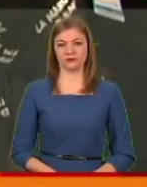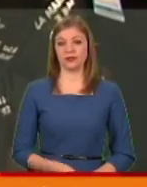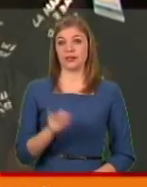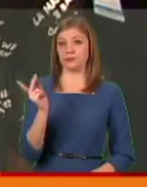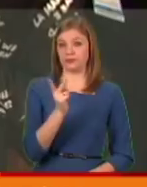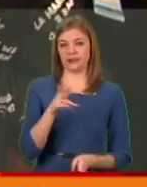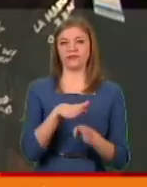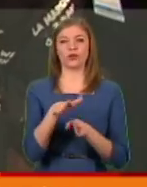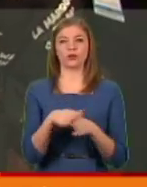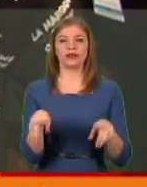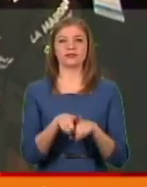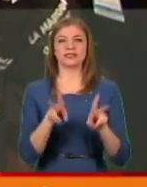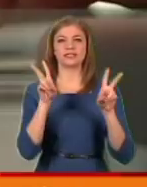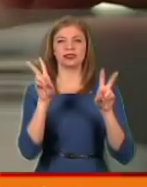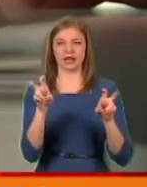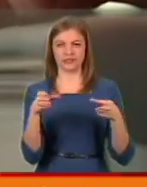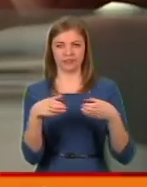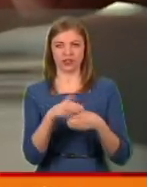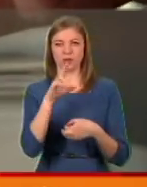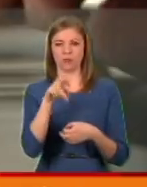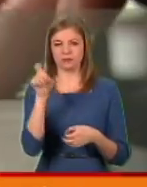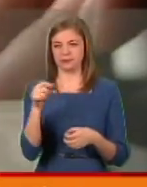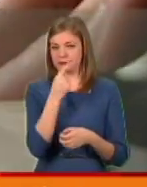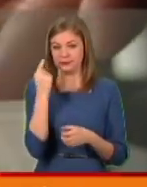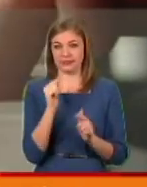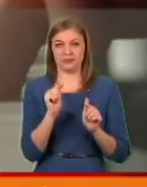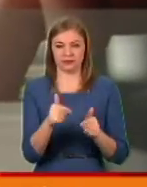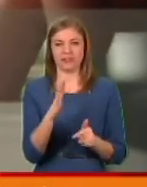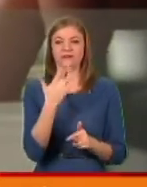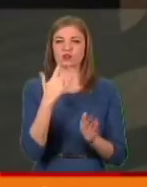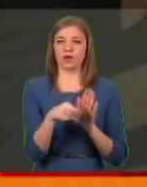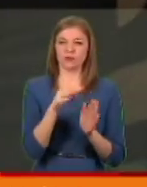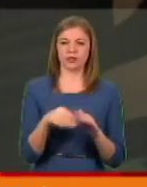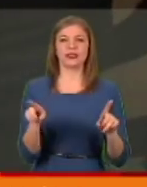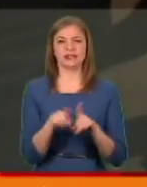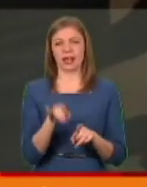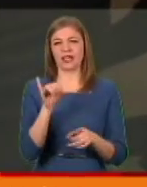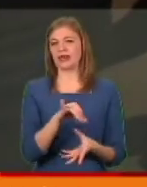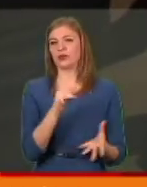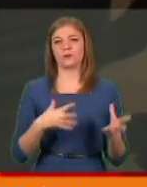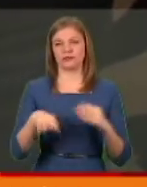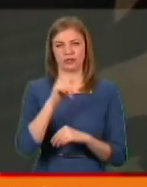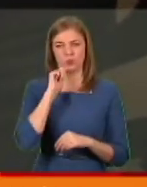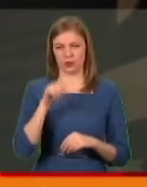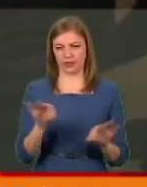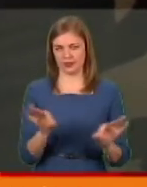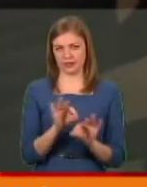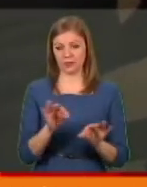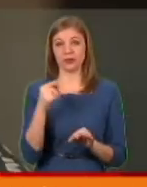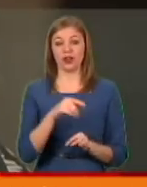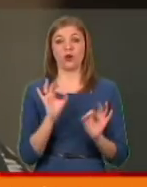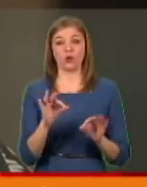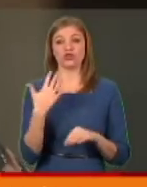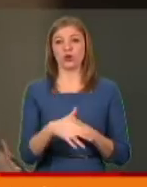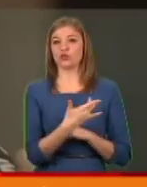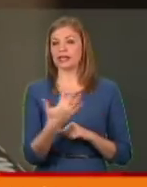Соня і Данило – виконавці так званого ф'ючі-поп – новачки. Як у національному відборі, так, власне, і у всій українській поп-сцені.